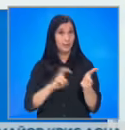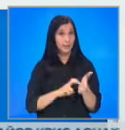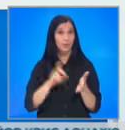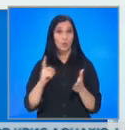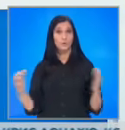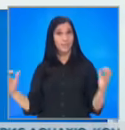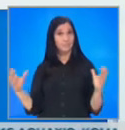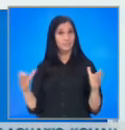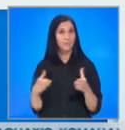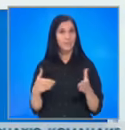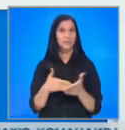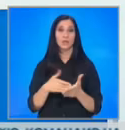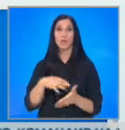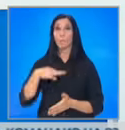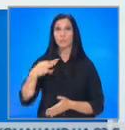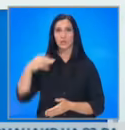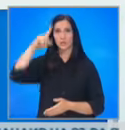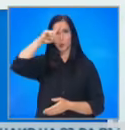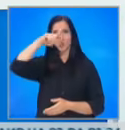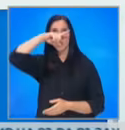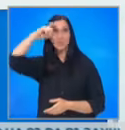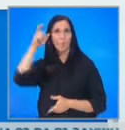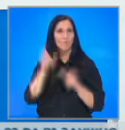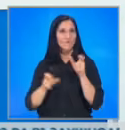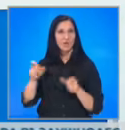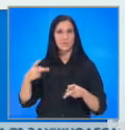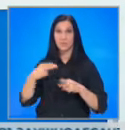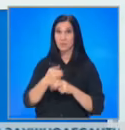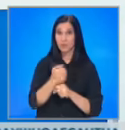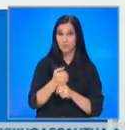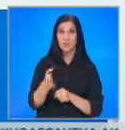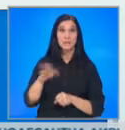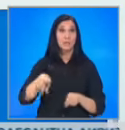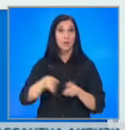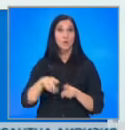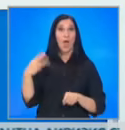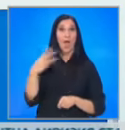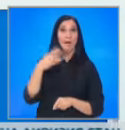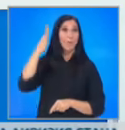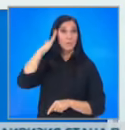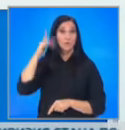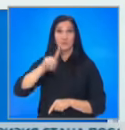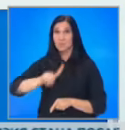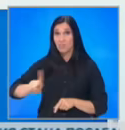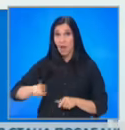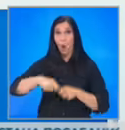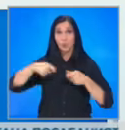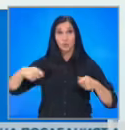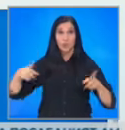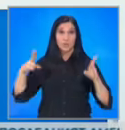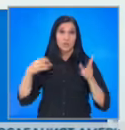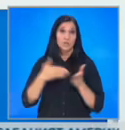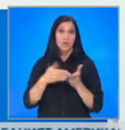заради опасността столичната топлофикация да спре работа, след като от екоминистерството не удължиха разрешителното й